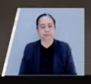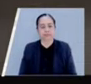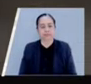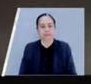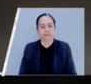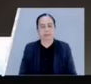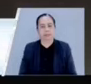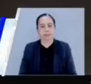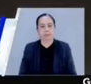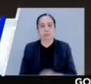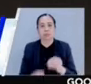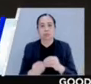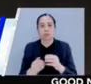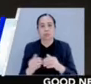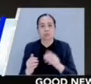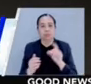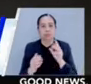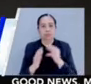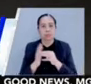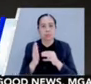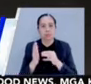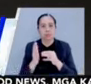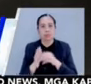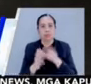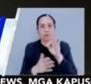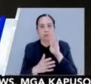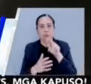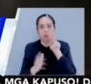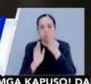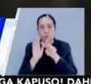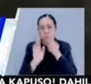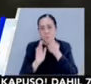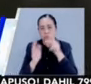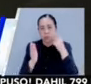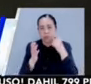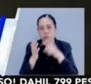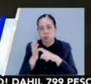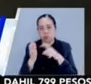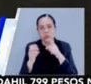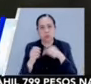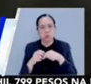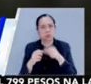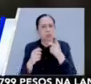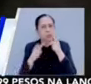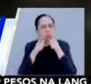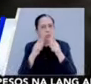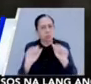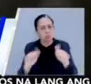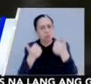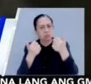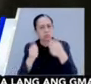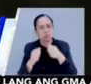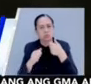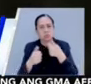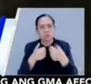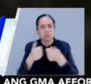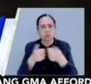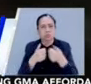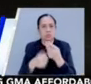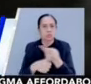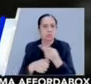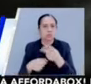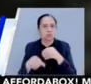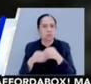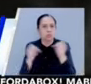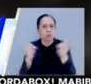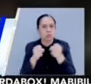Mahigit 8 milyong views na sa Facebook ang video na ito kung saan makikita ang tila hamunan at gitgitan ng dalawang jeep na ito sa isang masikip na